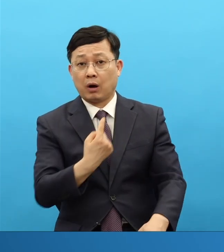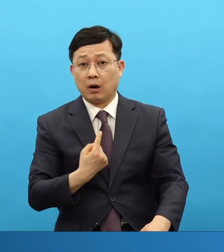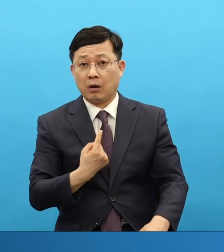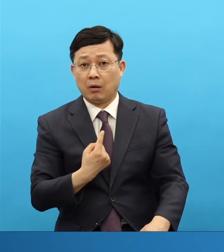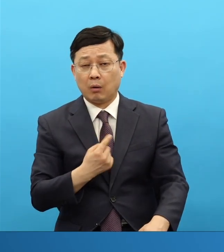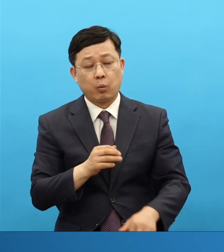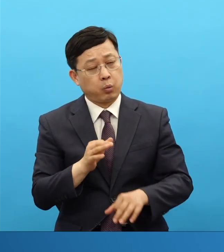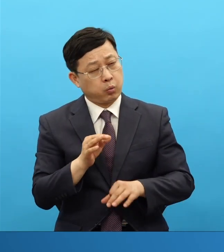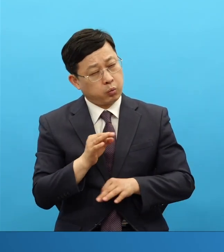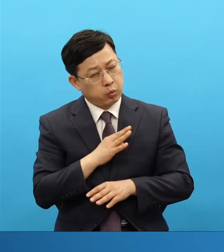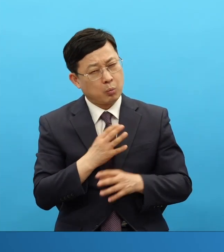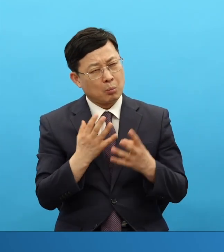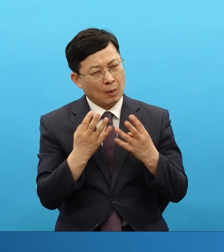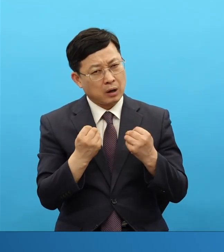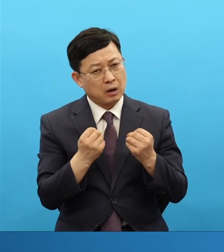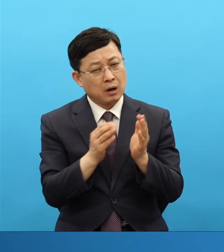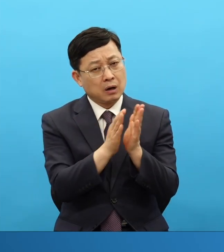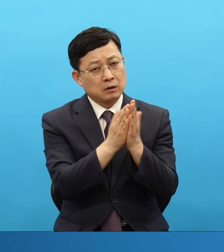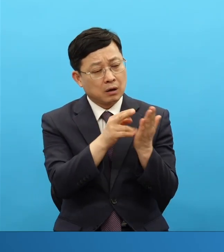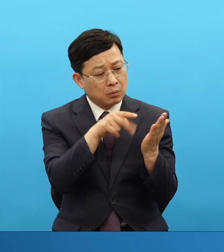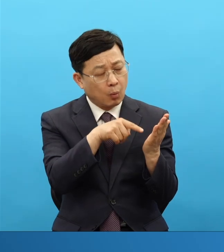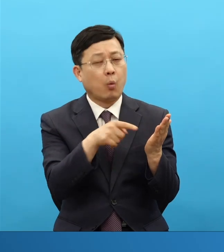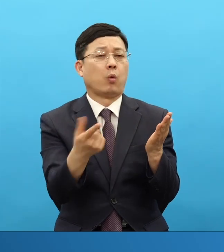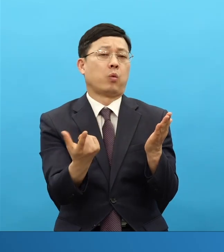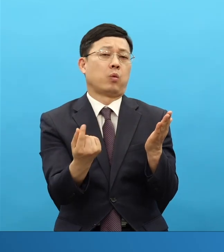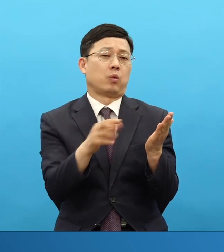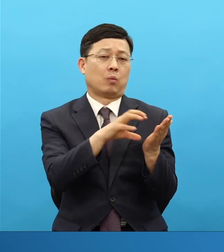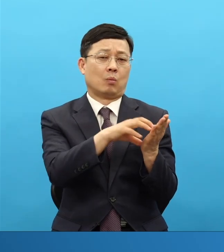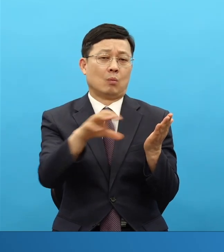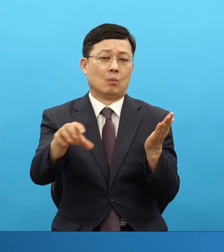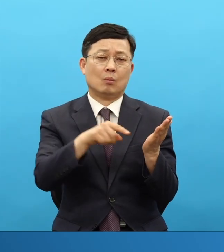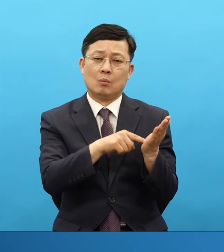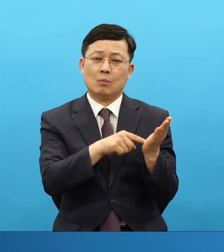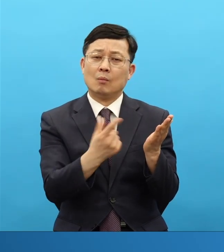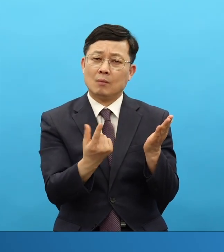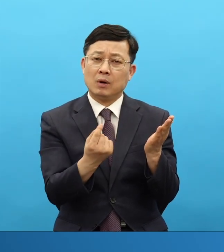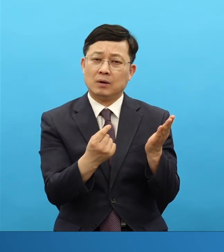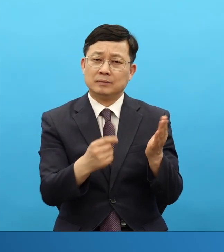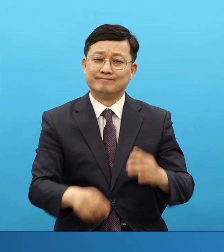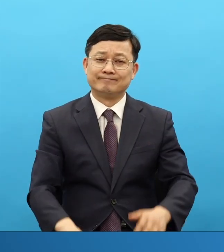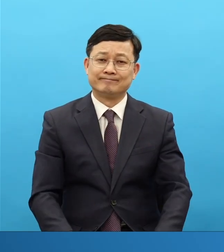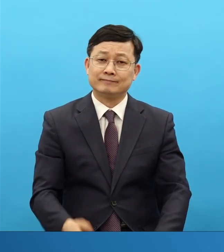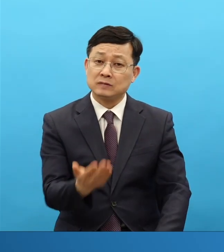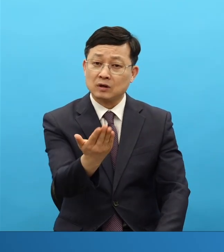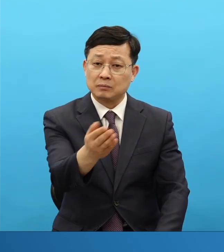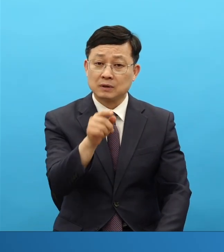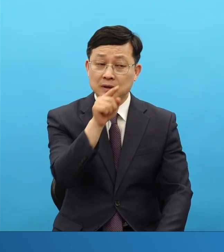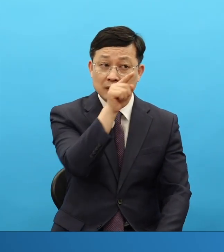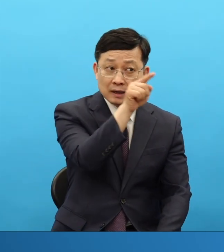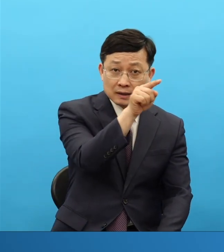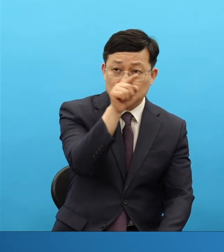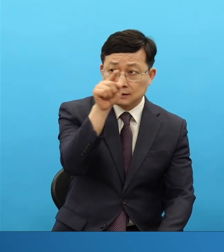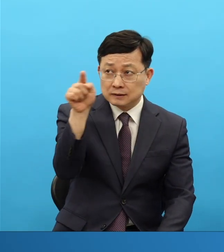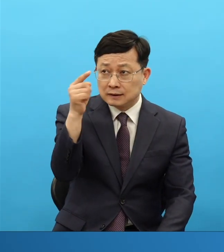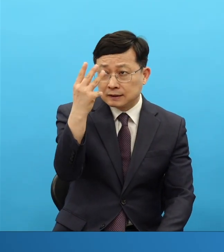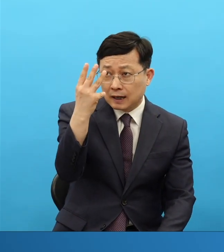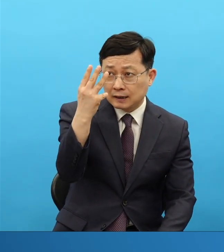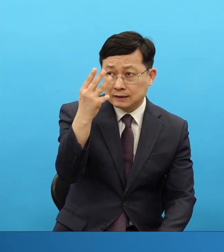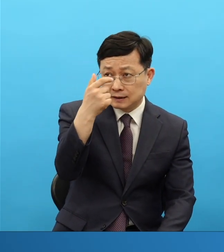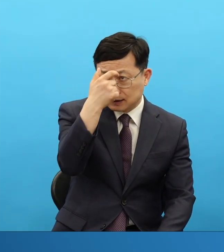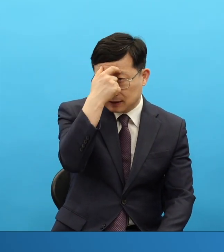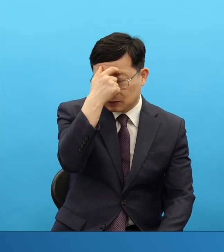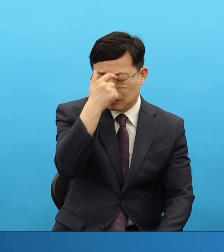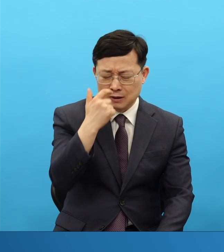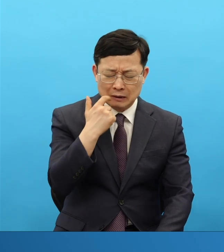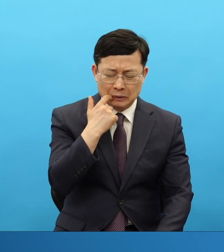at those things, there are so many amazing 그 things. 말은 여러분이 이 기도를 가지고 있으면 진짜 계속 누리면 What that means is that